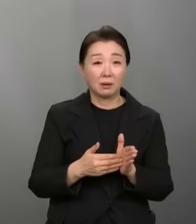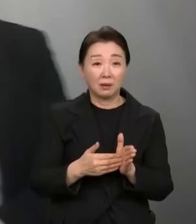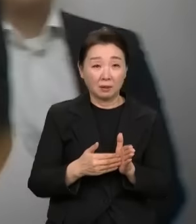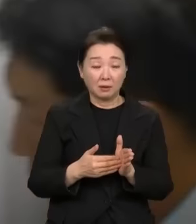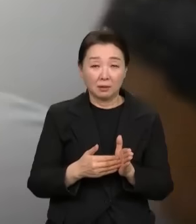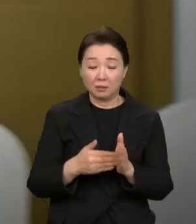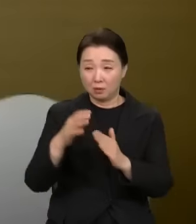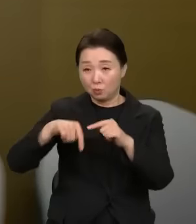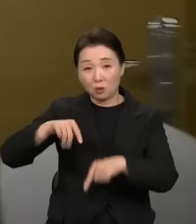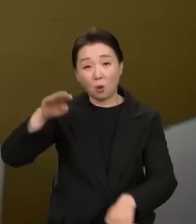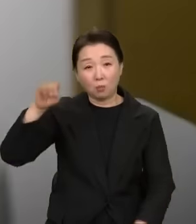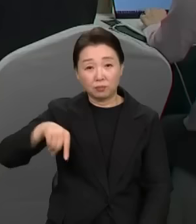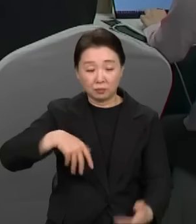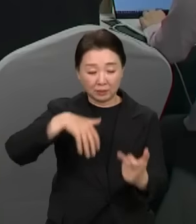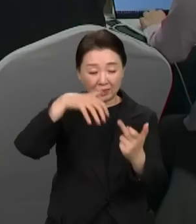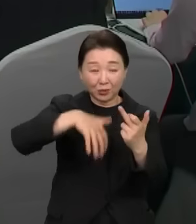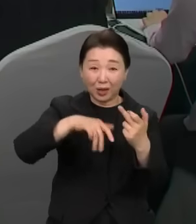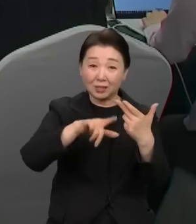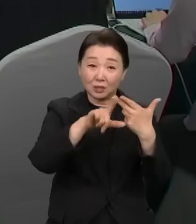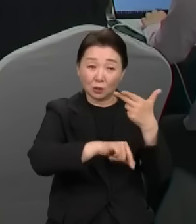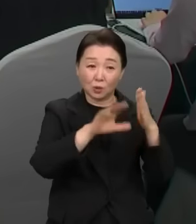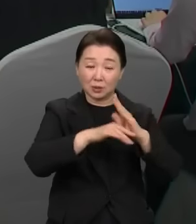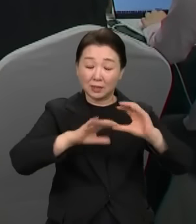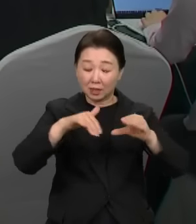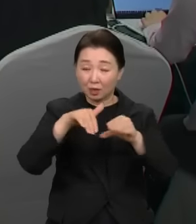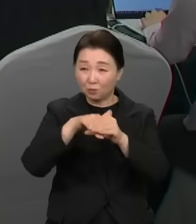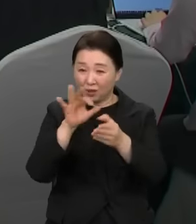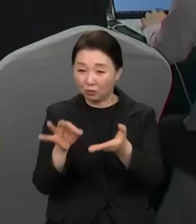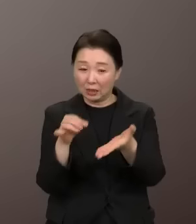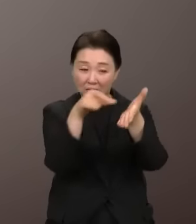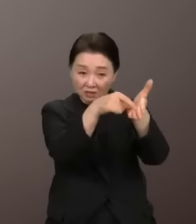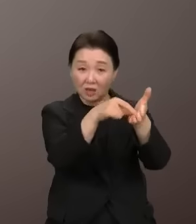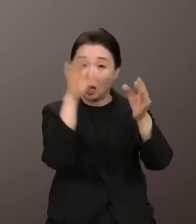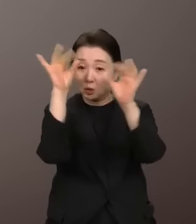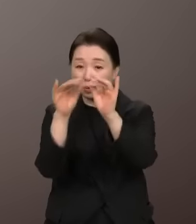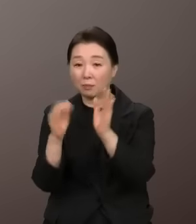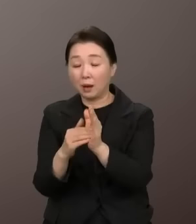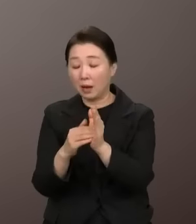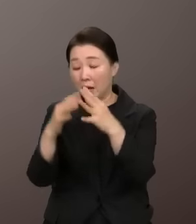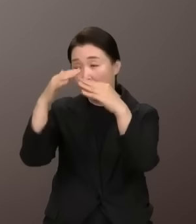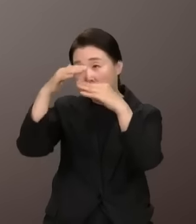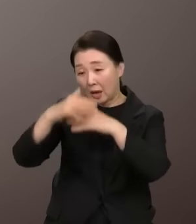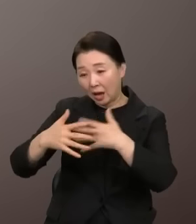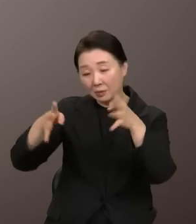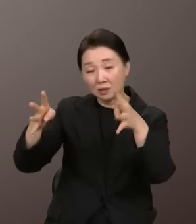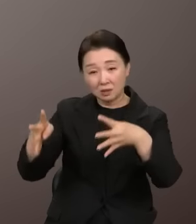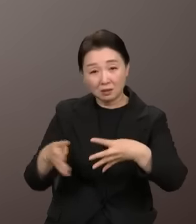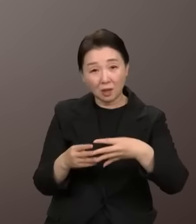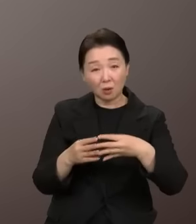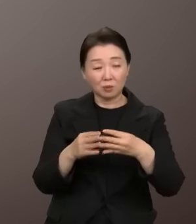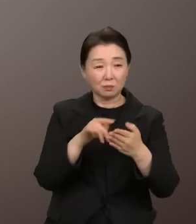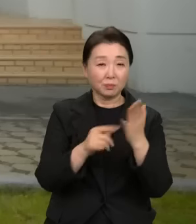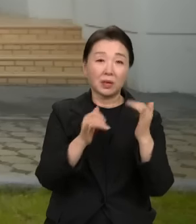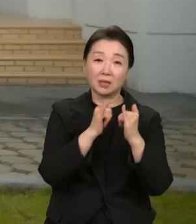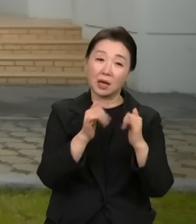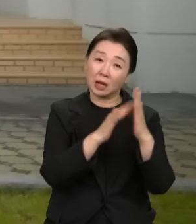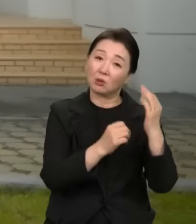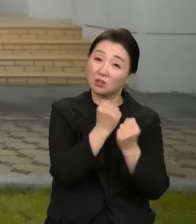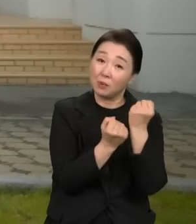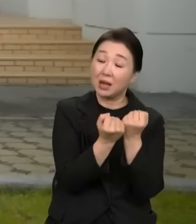지난 7월 사도광산의 세계유산 등재에 동의한 직후 합의 내용을 피해자와 유가족들에게 설명하겠다고